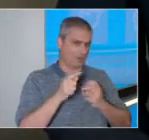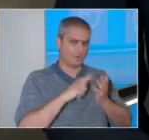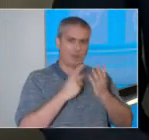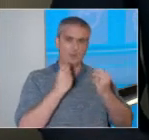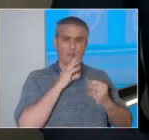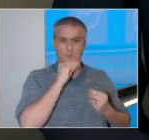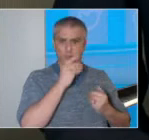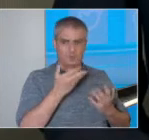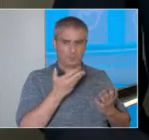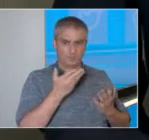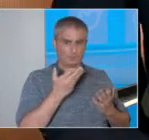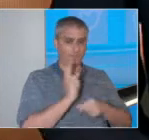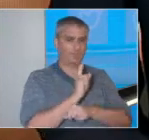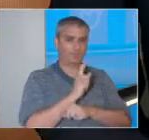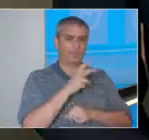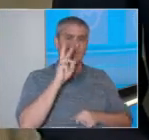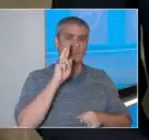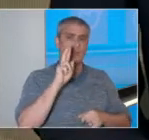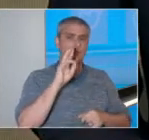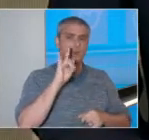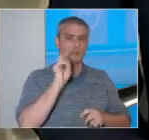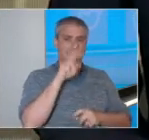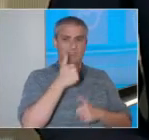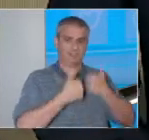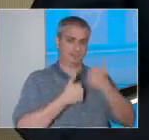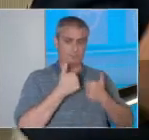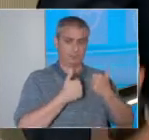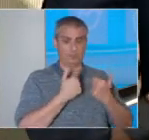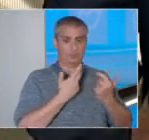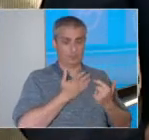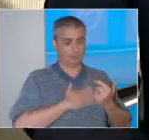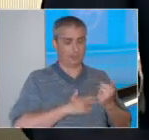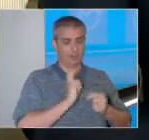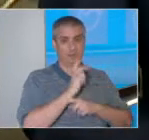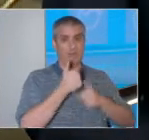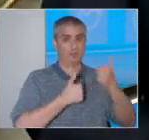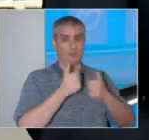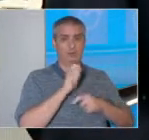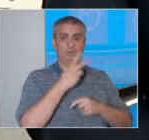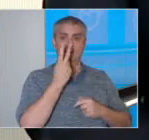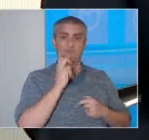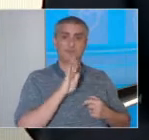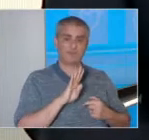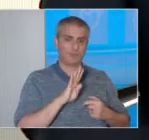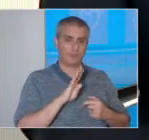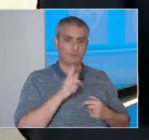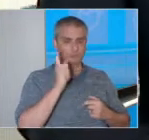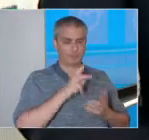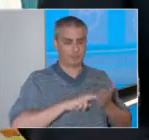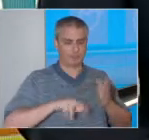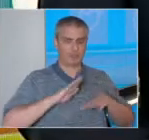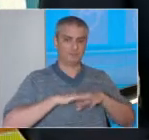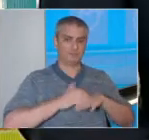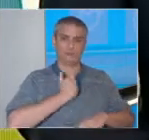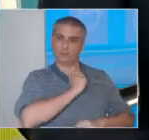הרבה דובר בזמנו שרון חולדאי התמודד, רצה לפחות להתמודד לכנסת ה-24, שהוא צריך להתפטר